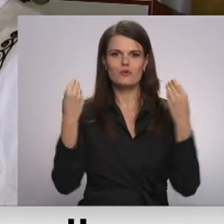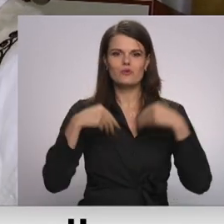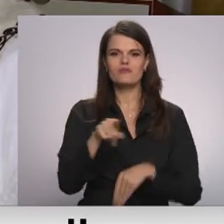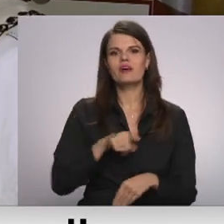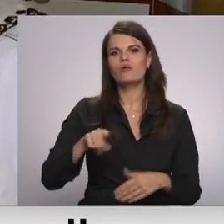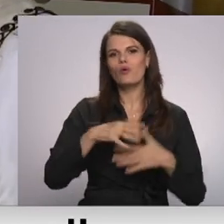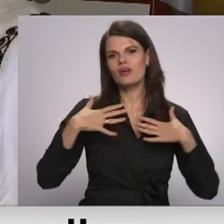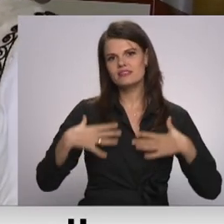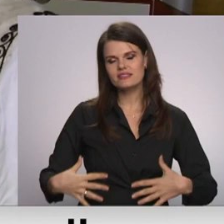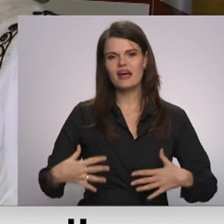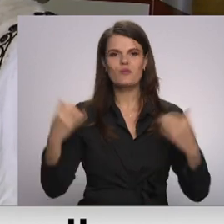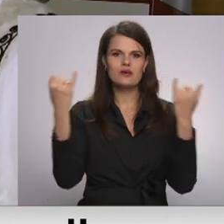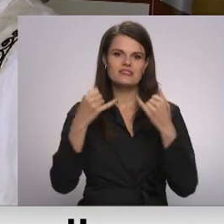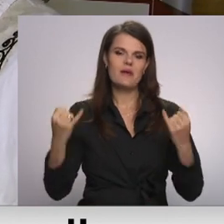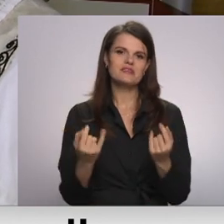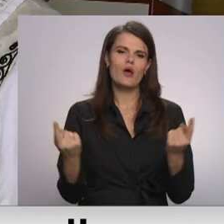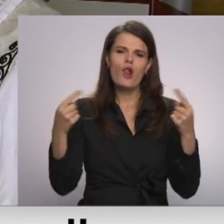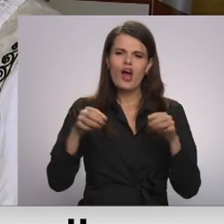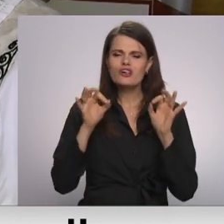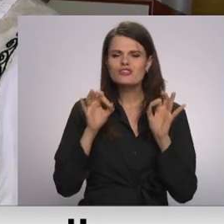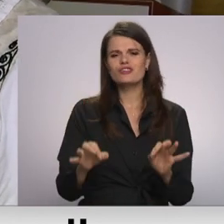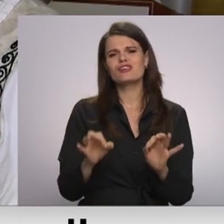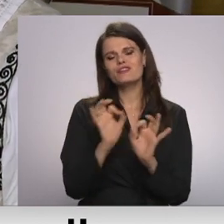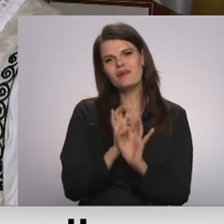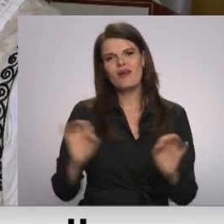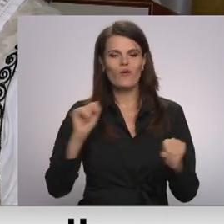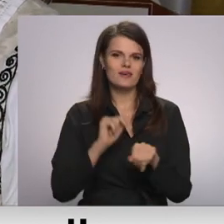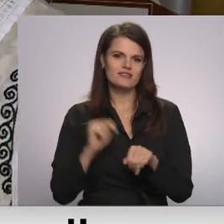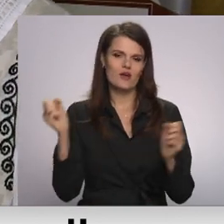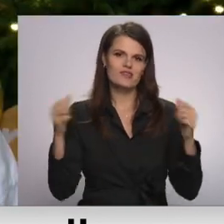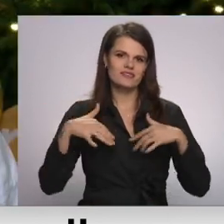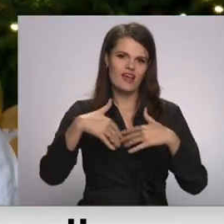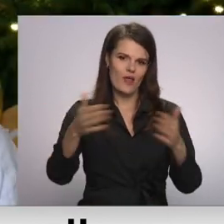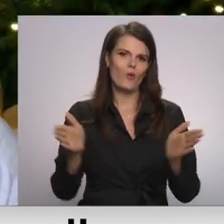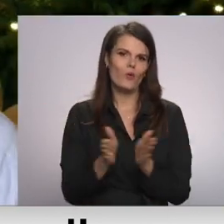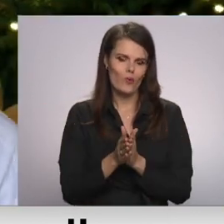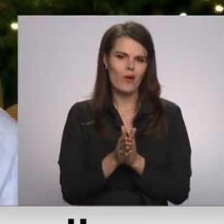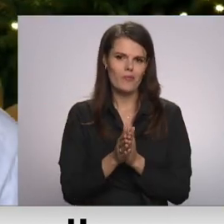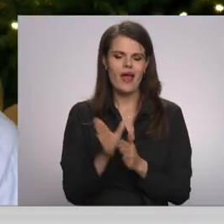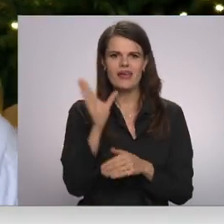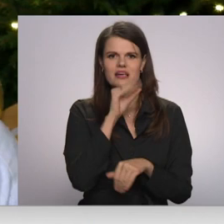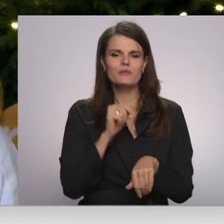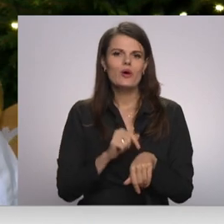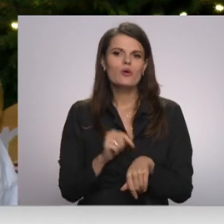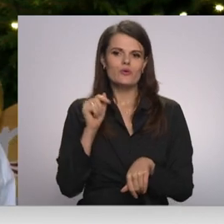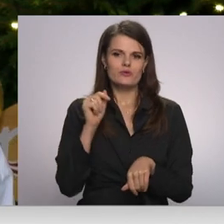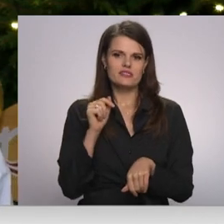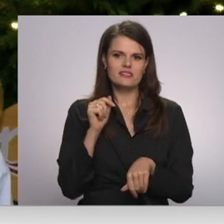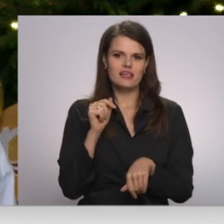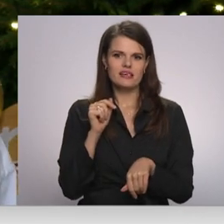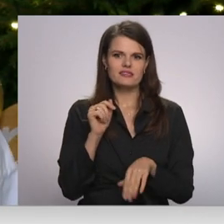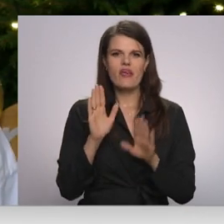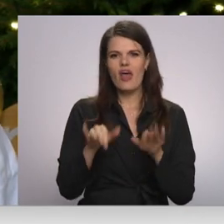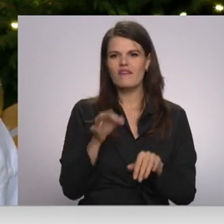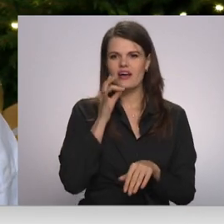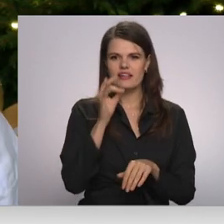un Ziemassvētku laiks, un tiešām jauka sajūta sanāk kopā. Iespēja justies, ja tā